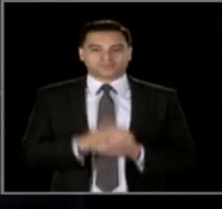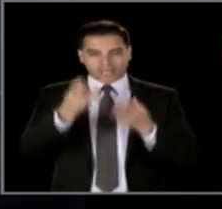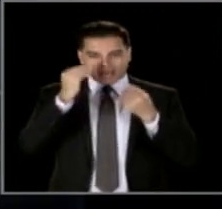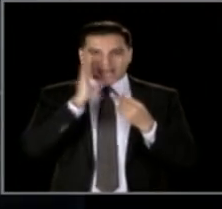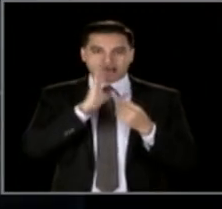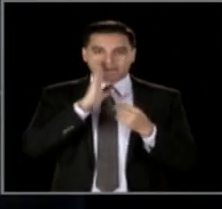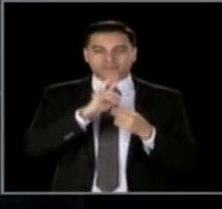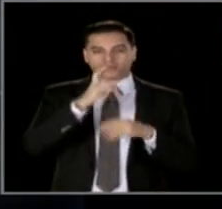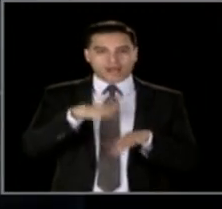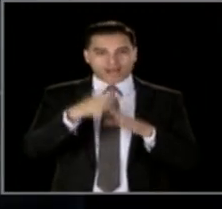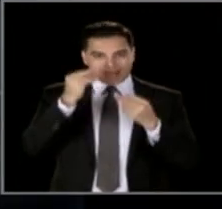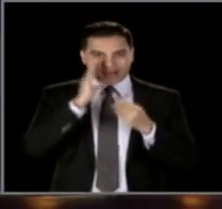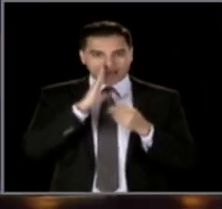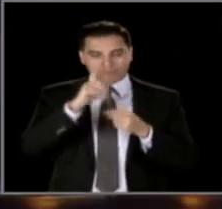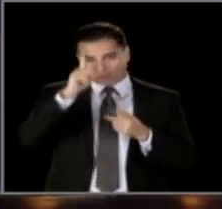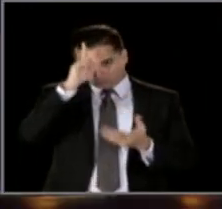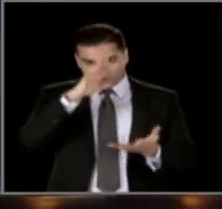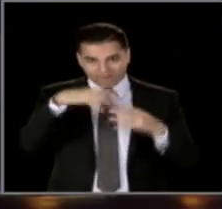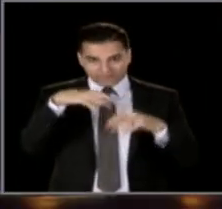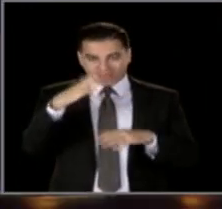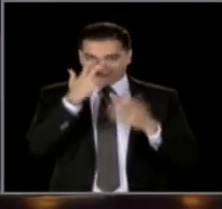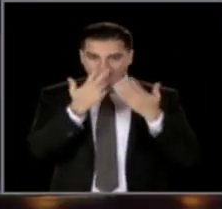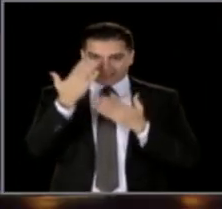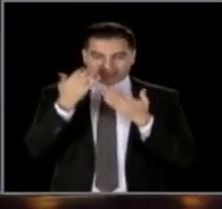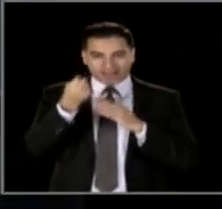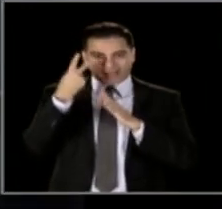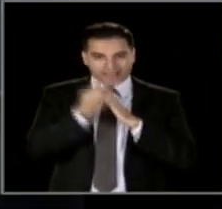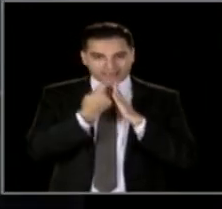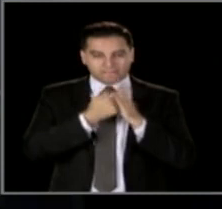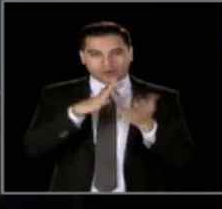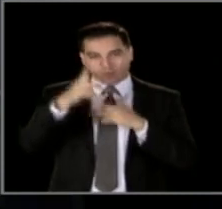علم، سؤال في العلم، جغرافيا، تاريخ، أدب أو علوم.